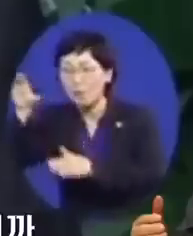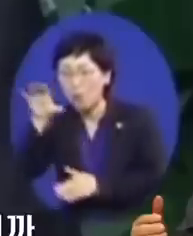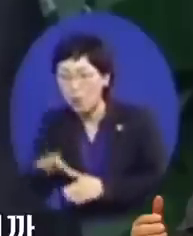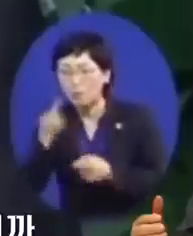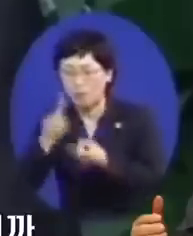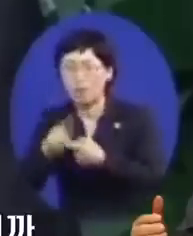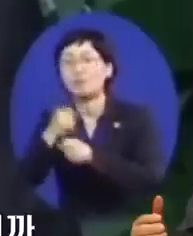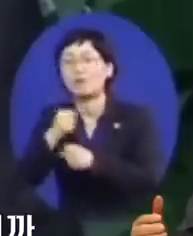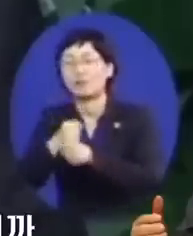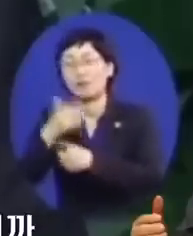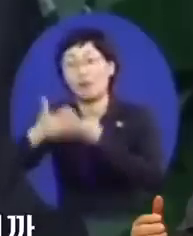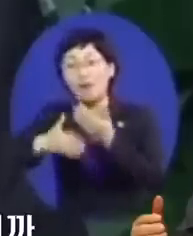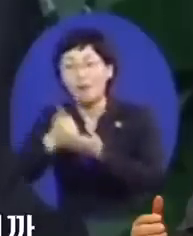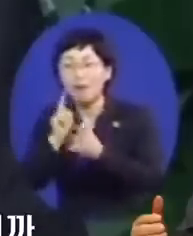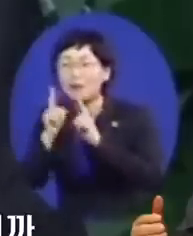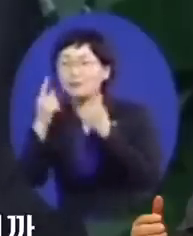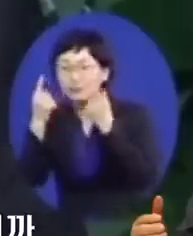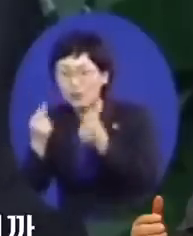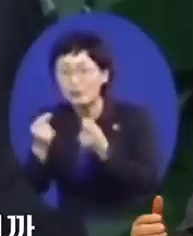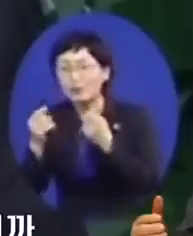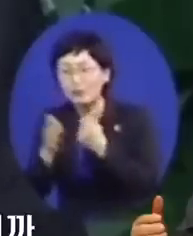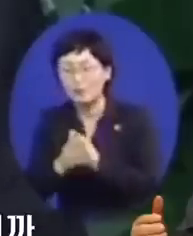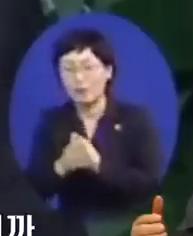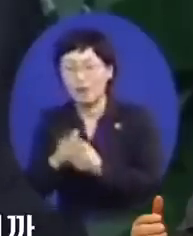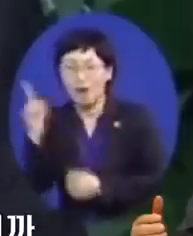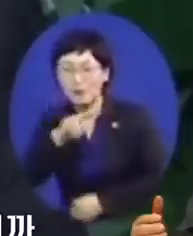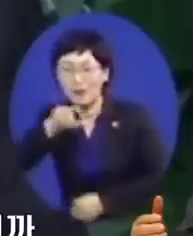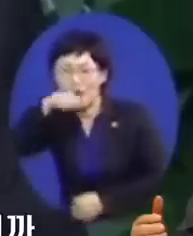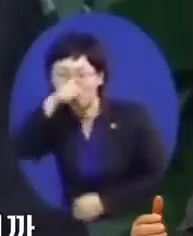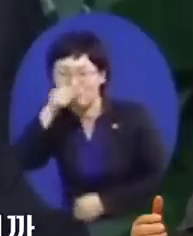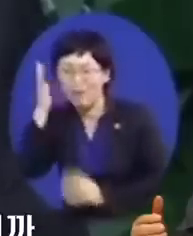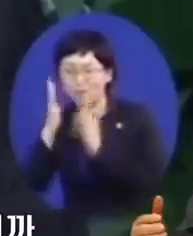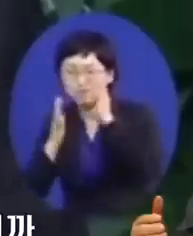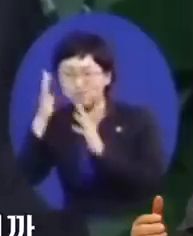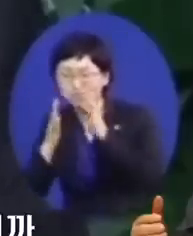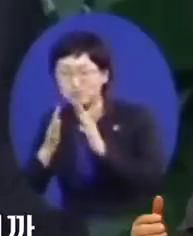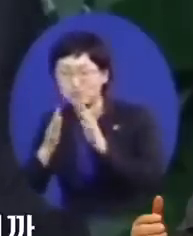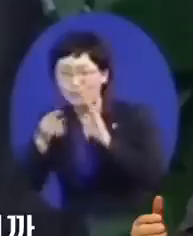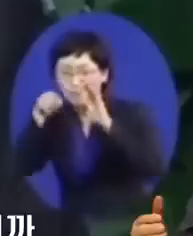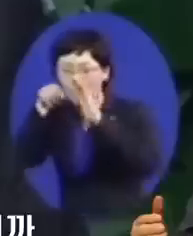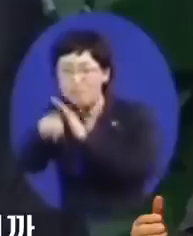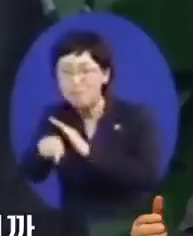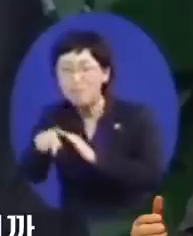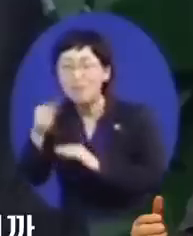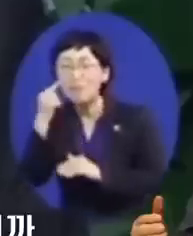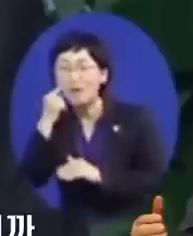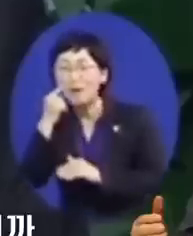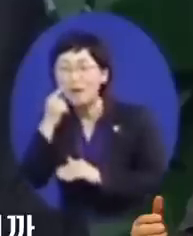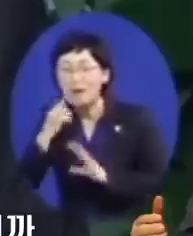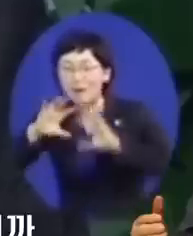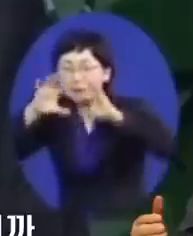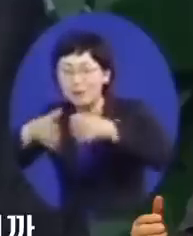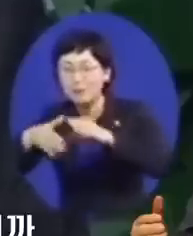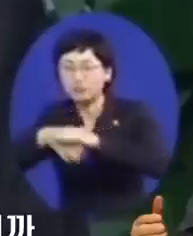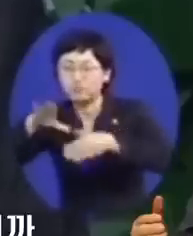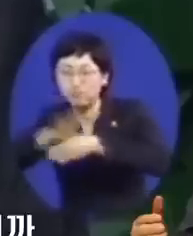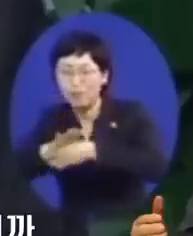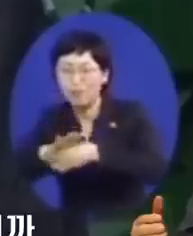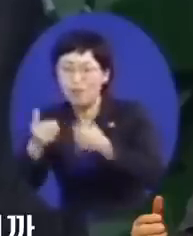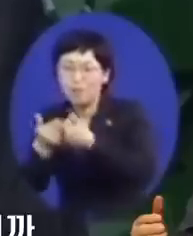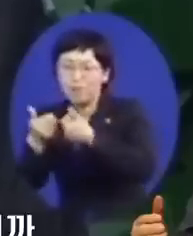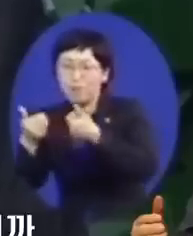때문인 것입니다. 그러므로 아무리 저 아프리카의 장결 속에 깊은 곳에 세상 문명과 떨어져 사는